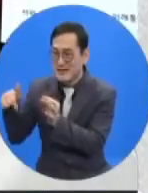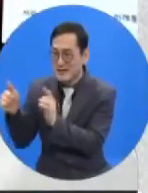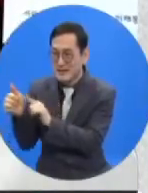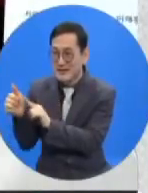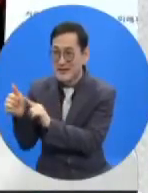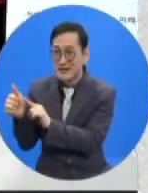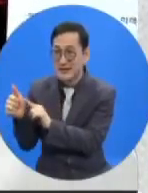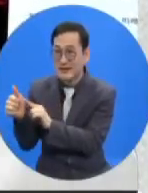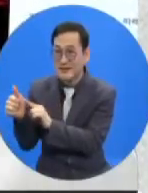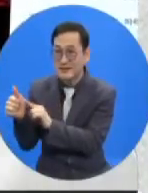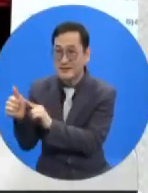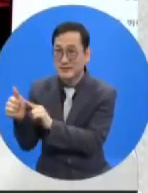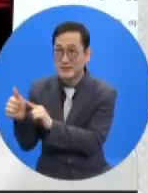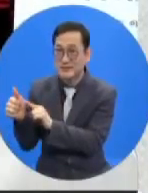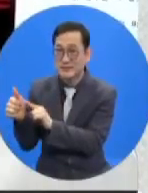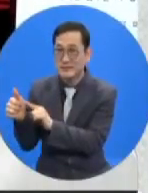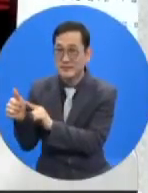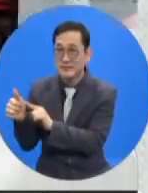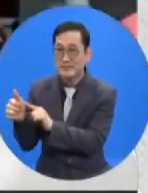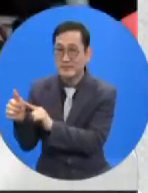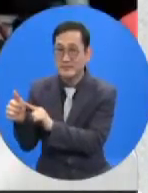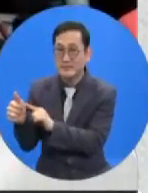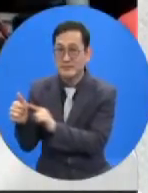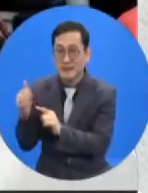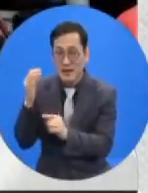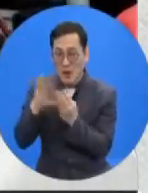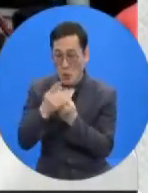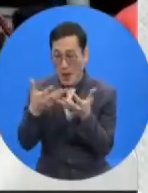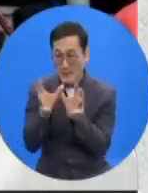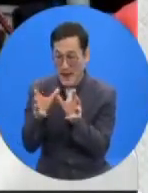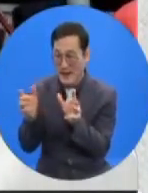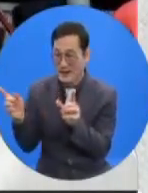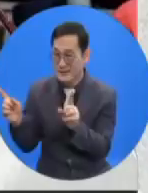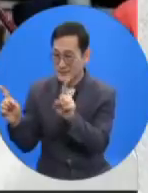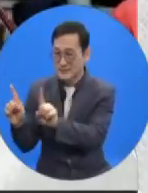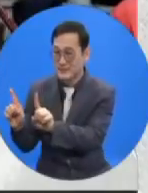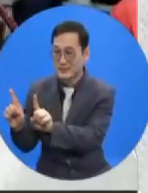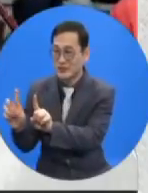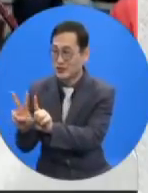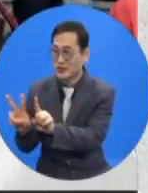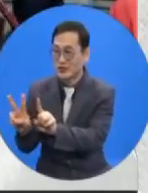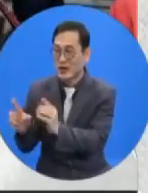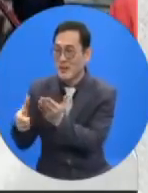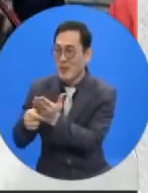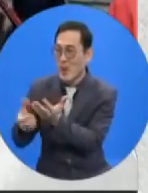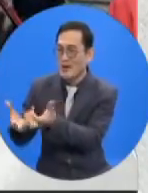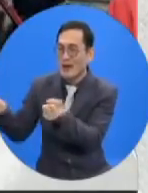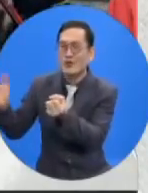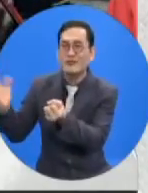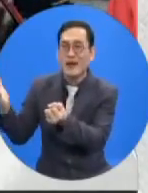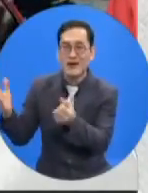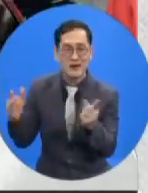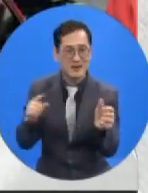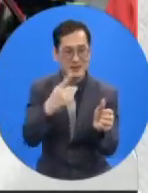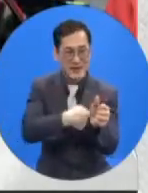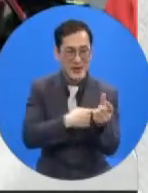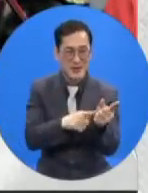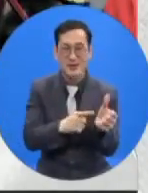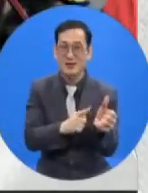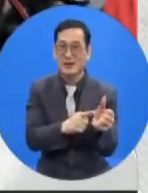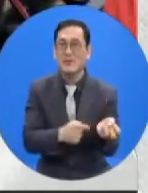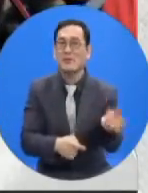받은 사람보다 더 강력한 그런 지지세가 있고, 그렇기 때문에 자연스럽게 그 단일화가 된 게 아니라 어쩌면